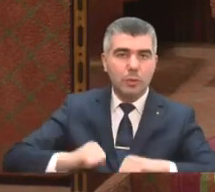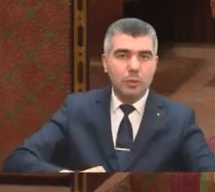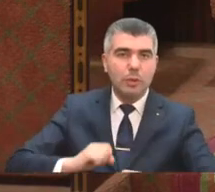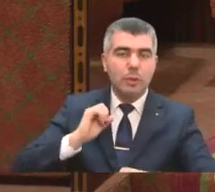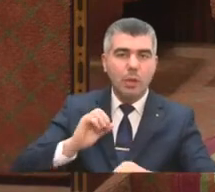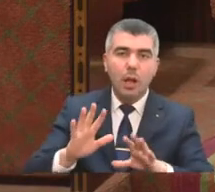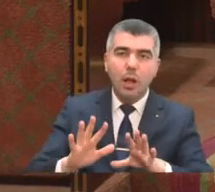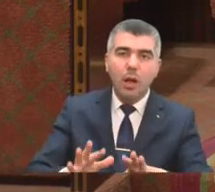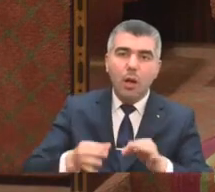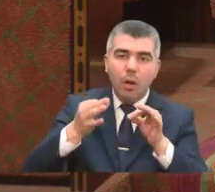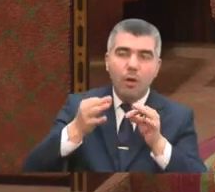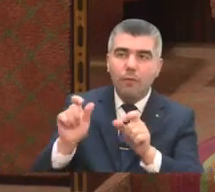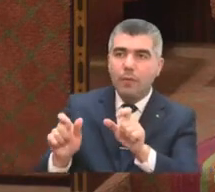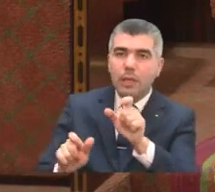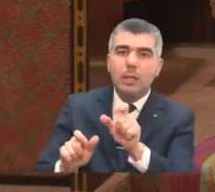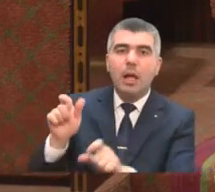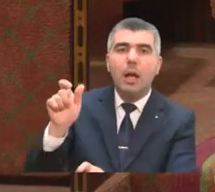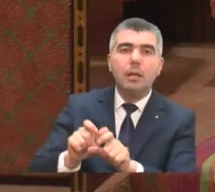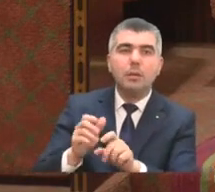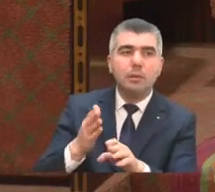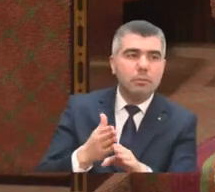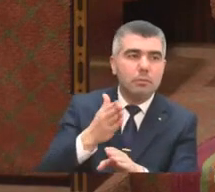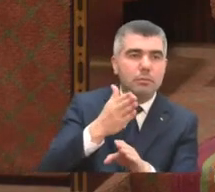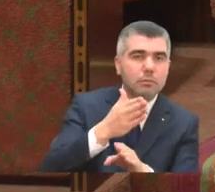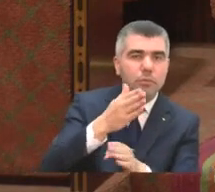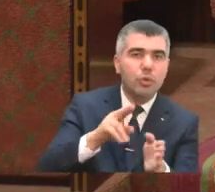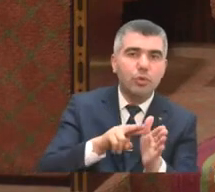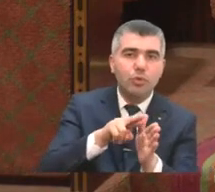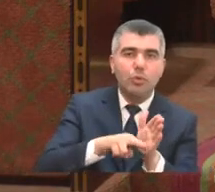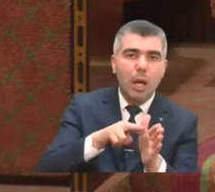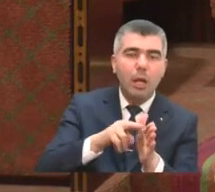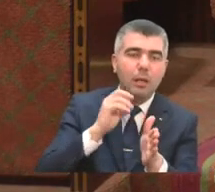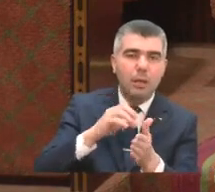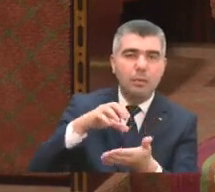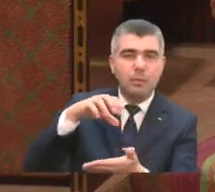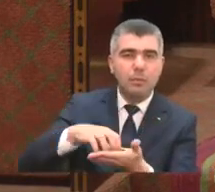لحاجية تنقل المواطنين داخل كل جهة من المملكة المغربية. وشكرا. شكرا.